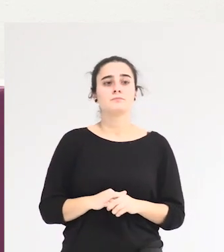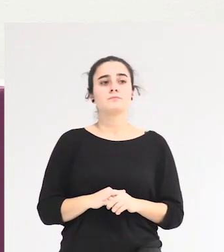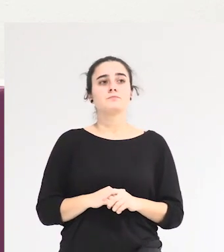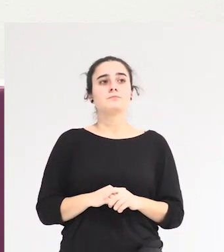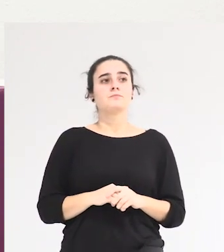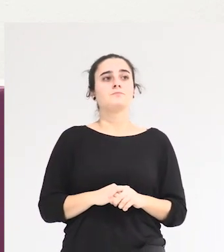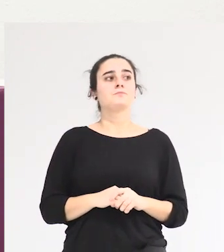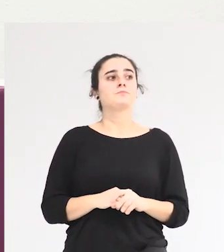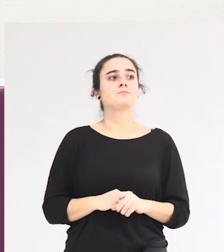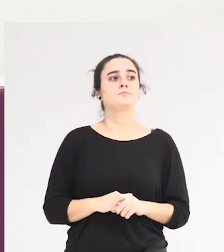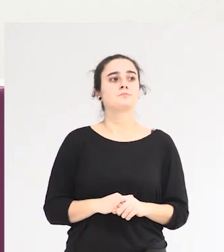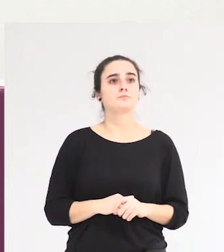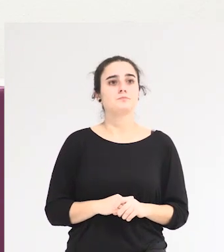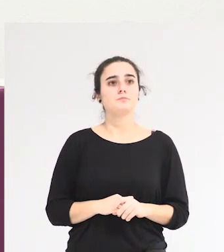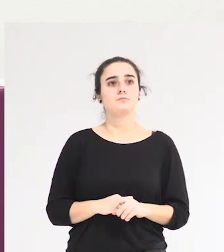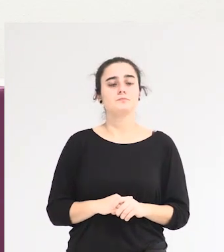Bueno,